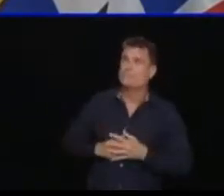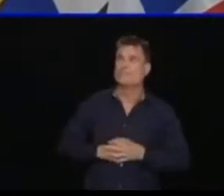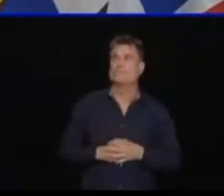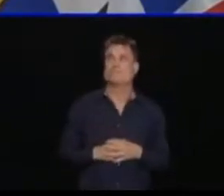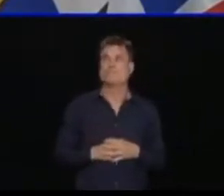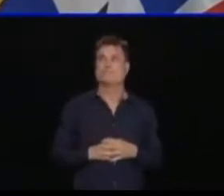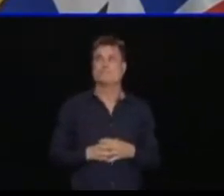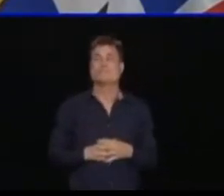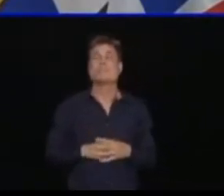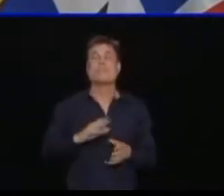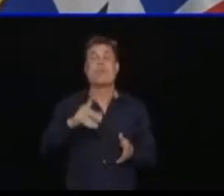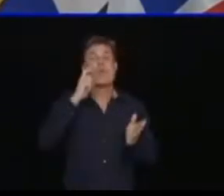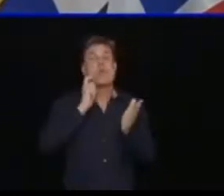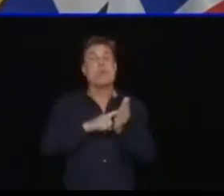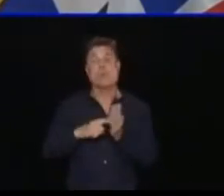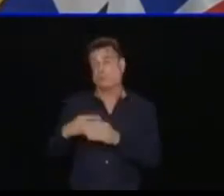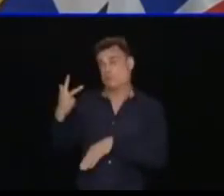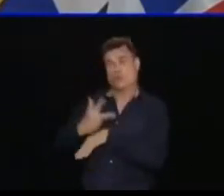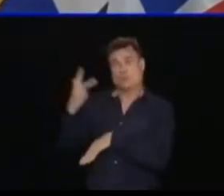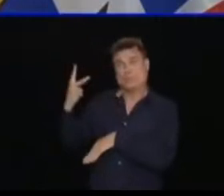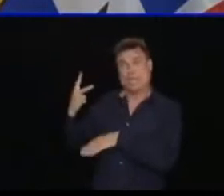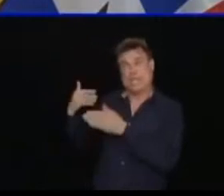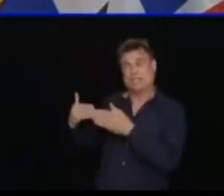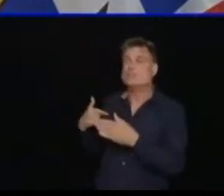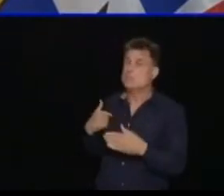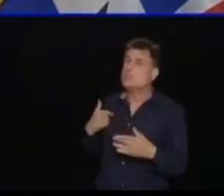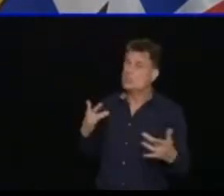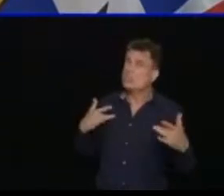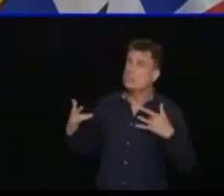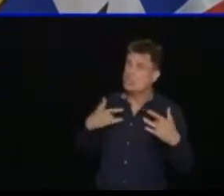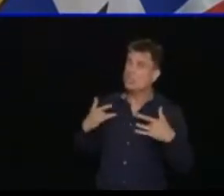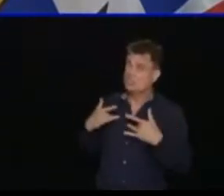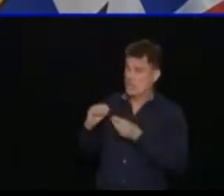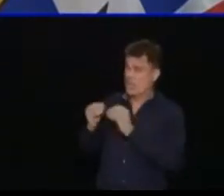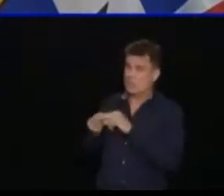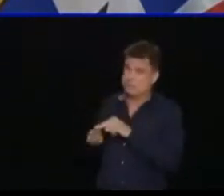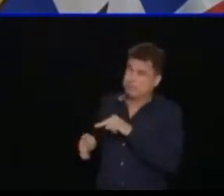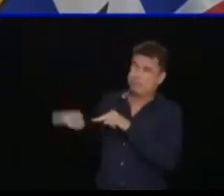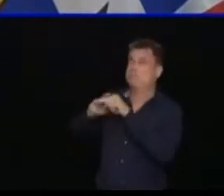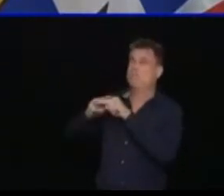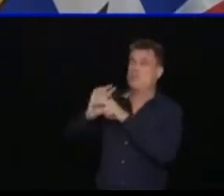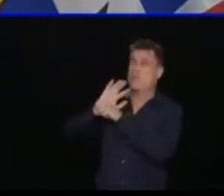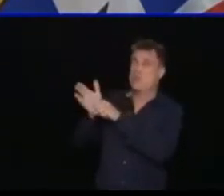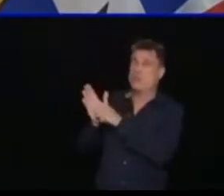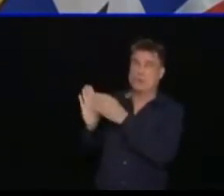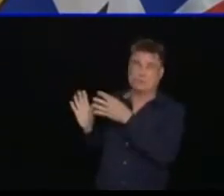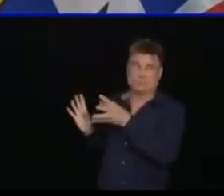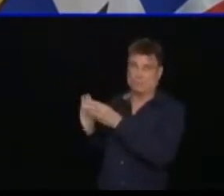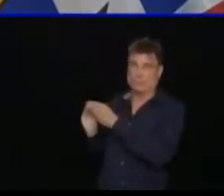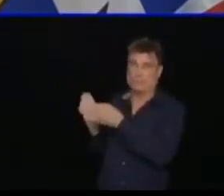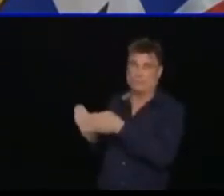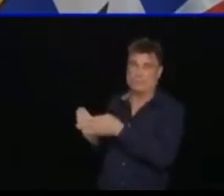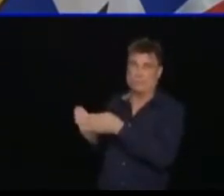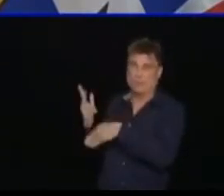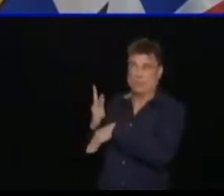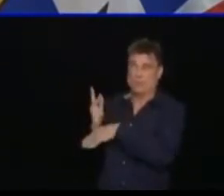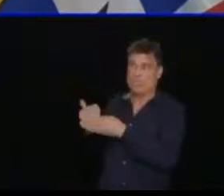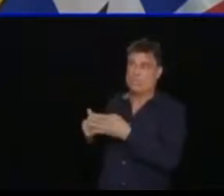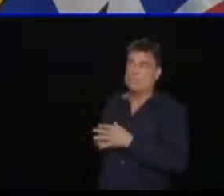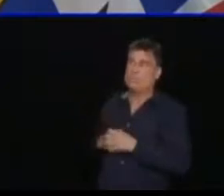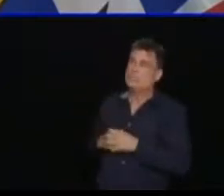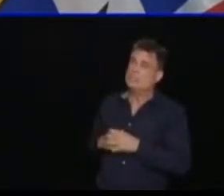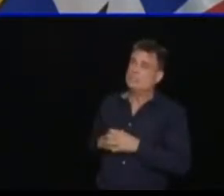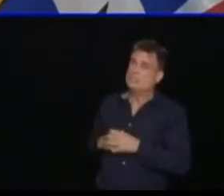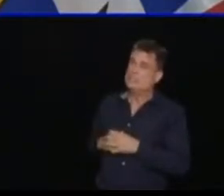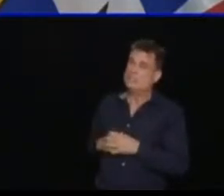had 100 cases. Reported in a single time period. 这个是第一次 We have been 报了 very effective